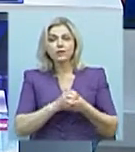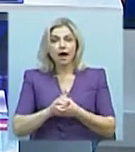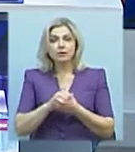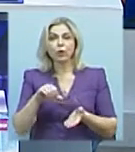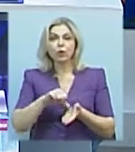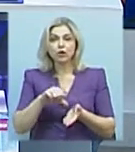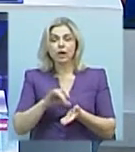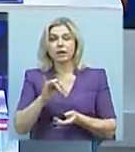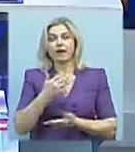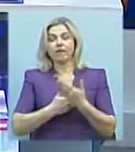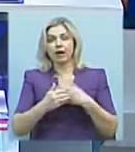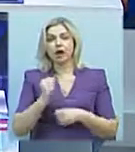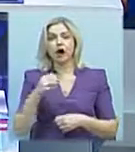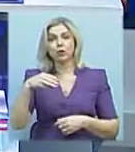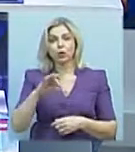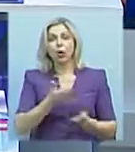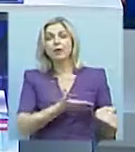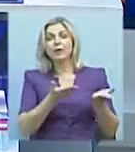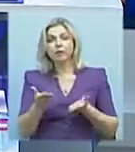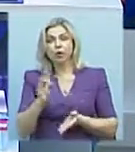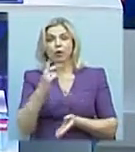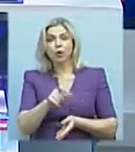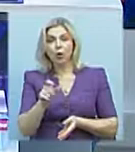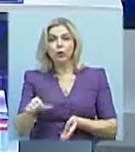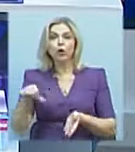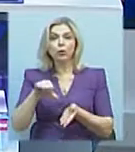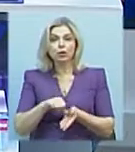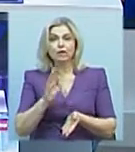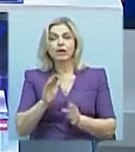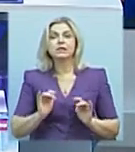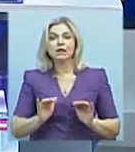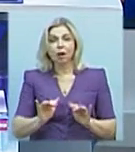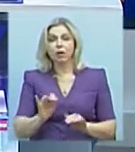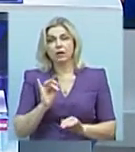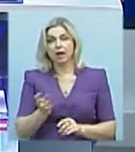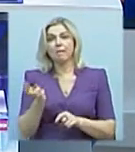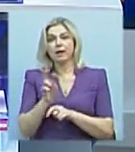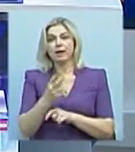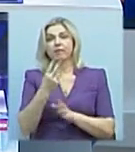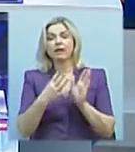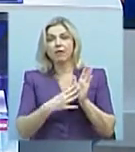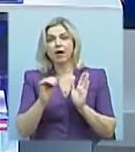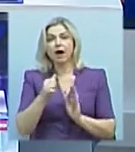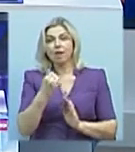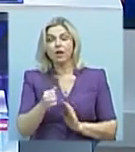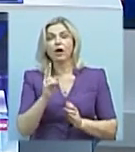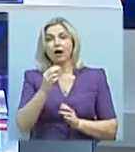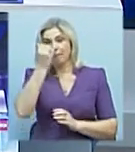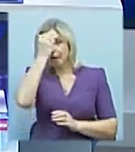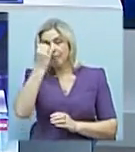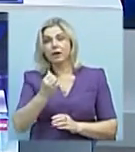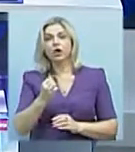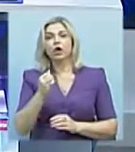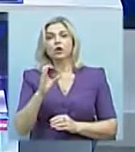учасників та інвалідів АТО» запрошує миколаївців взяти участь у заході та прийти 29 серпня до меморіалу